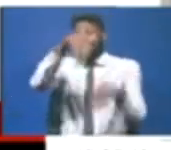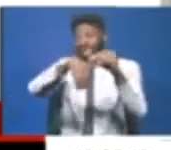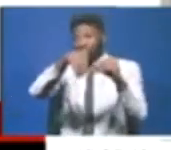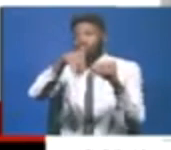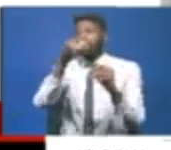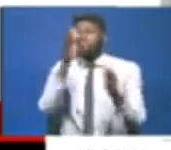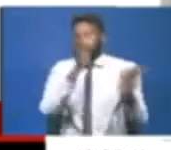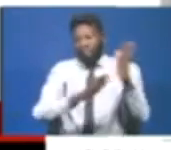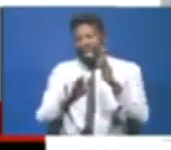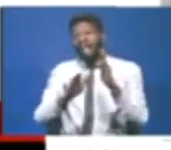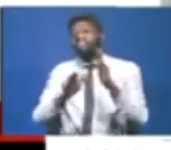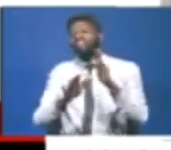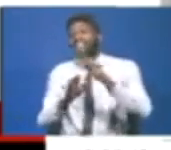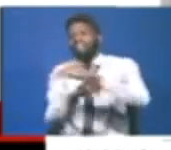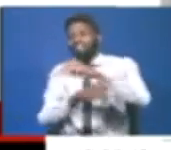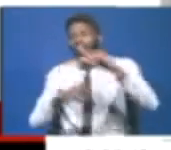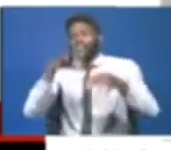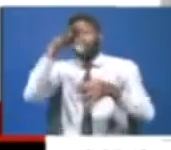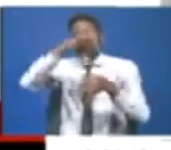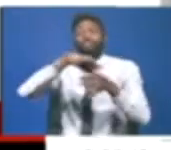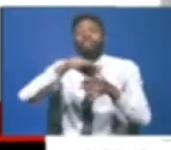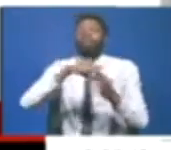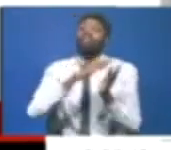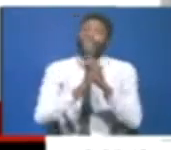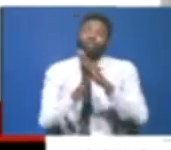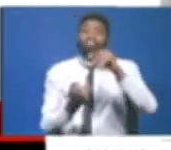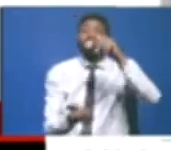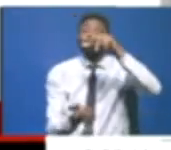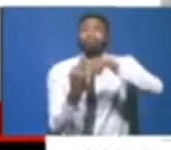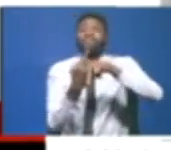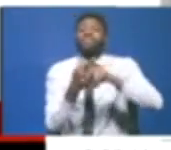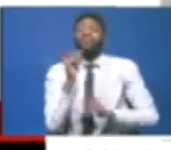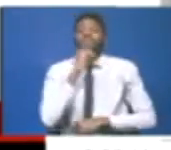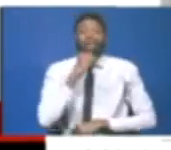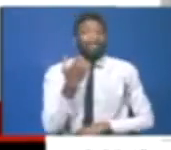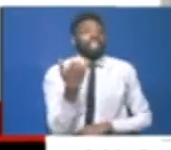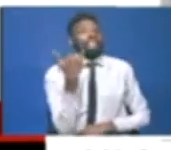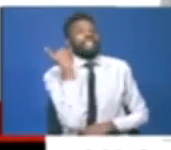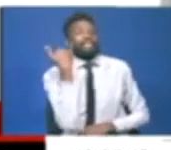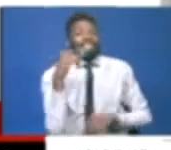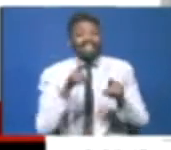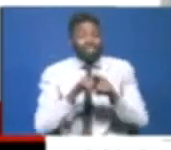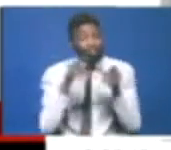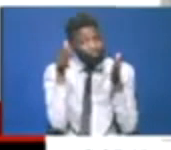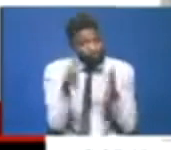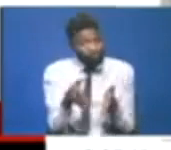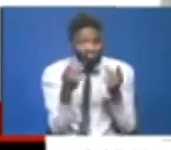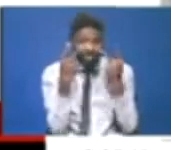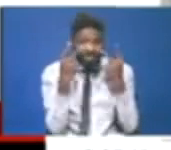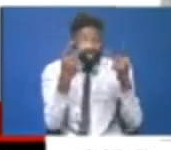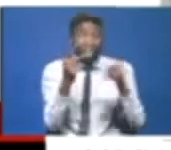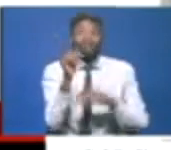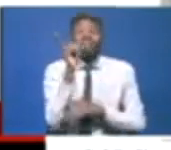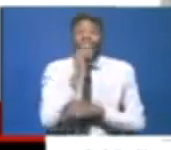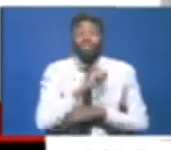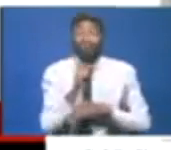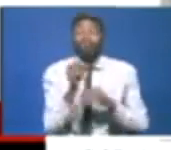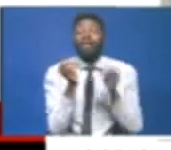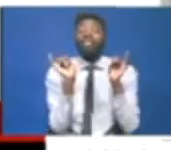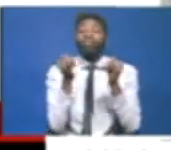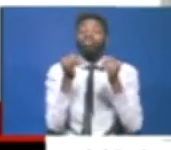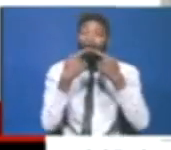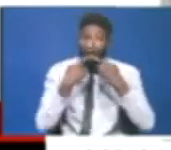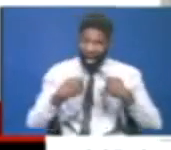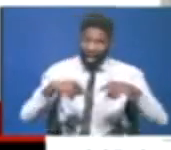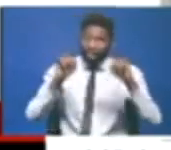madai haya yameibuliwa hapo jana na hata leo nimetizama taarifa akisema katibu mkuu